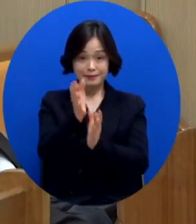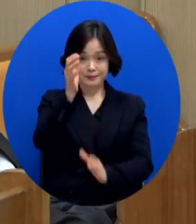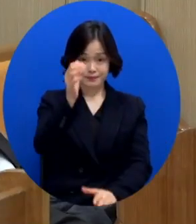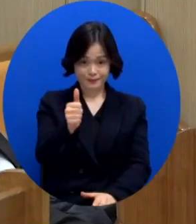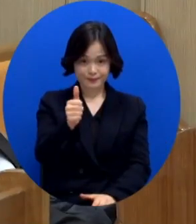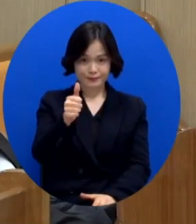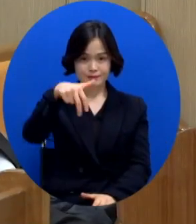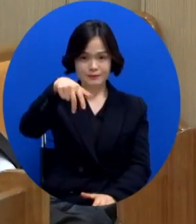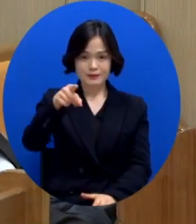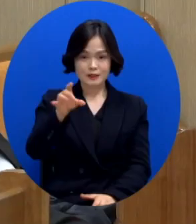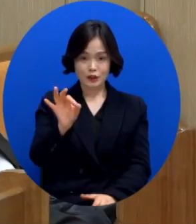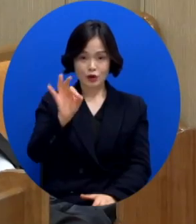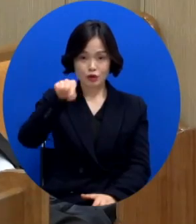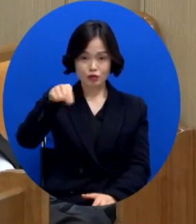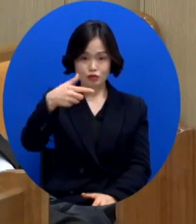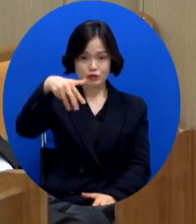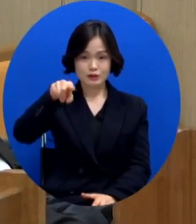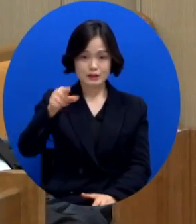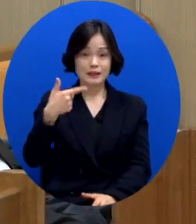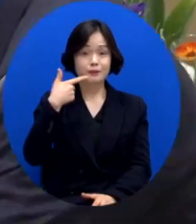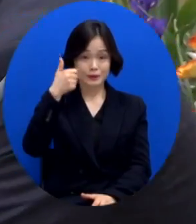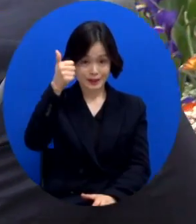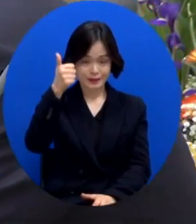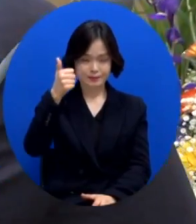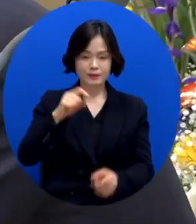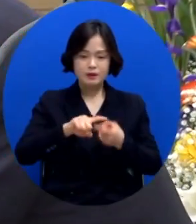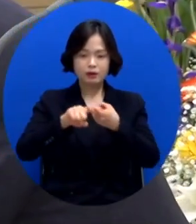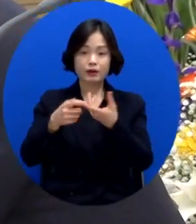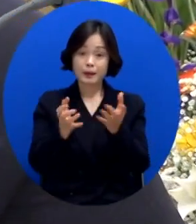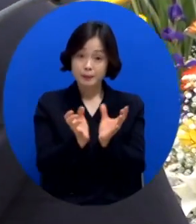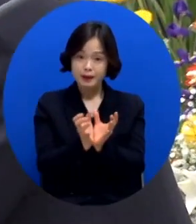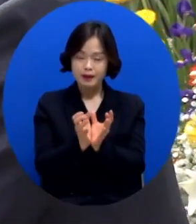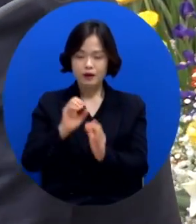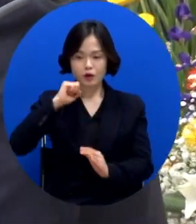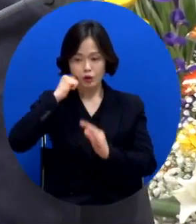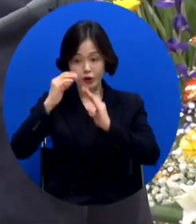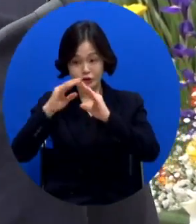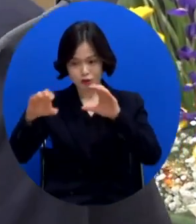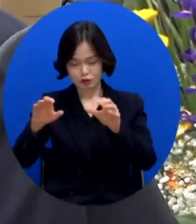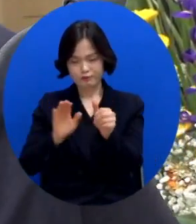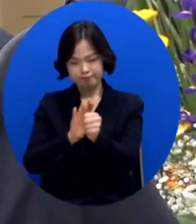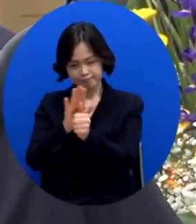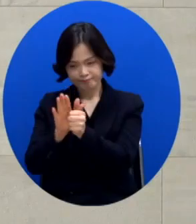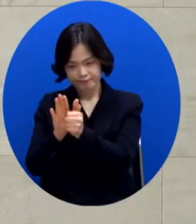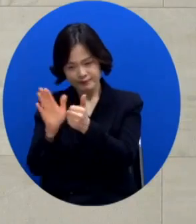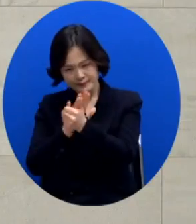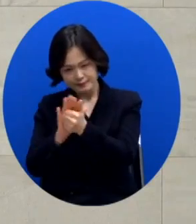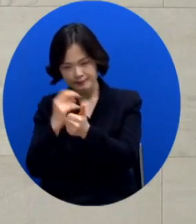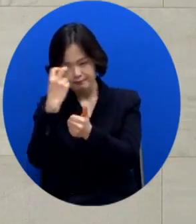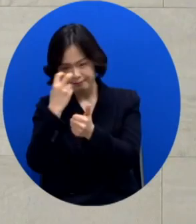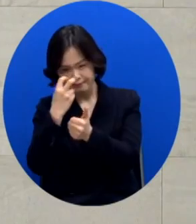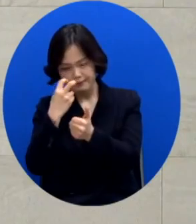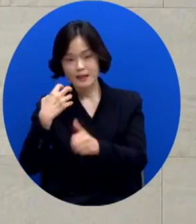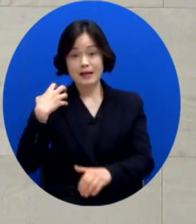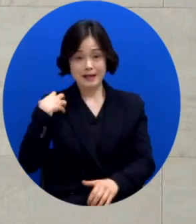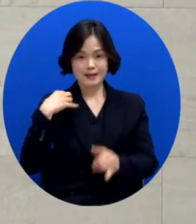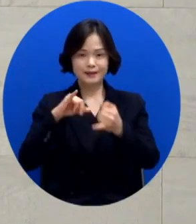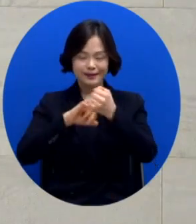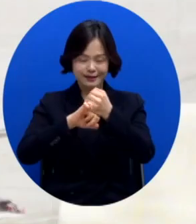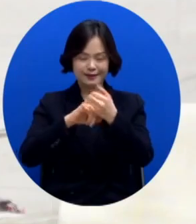장로교회 정운찬 목사는 연합회가 어려운 교회를 돌아보고 나누는 사역에 힘쓰겠다고 취임사를 전했습니다.